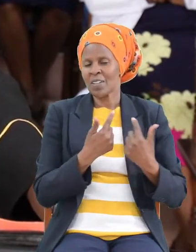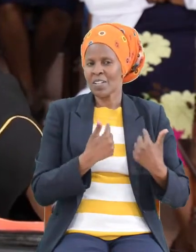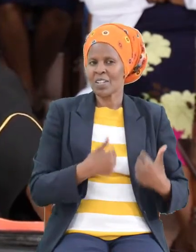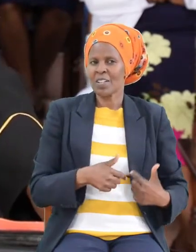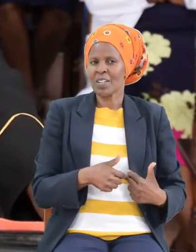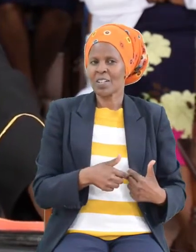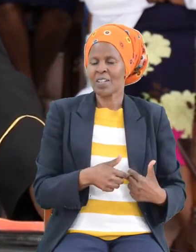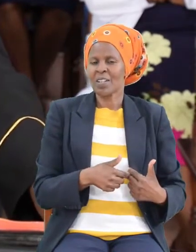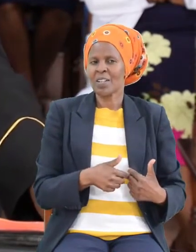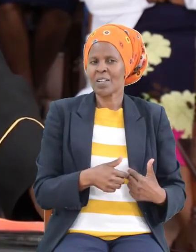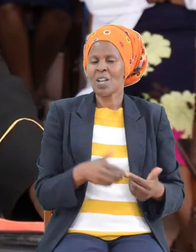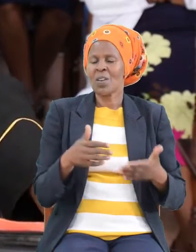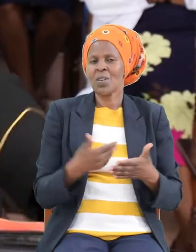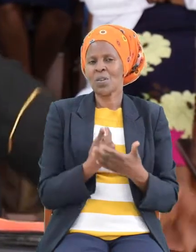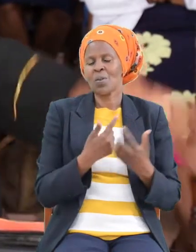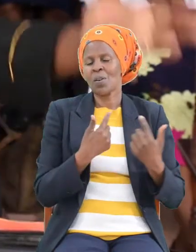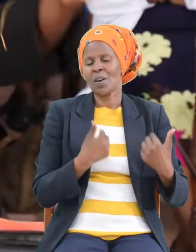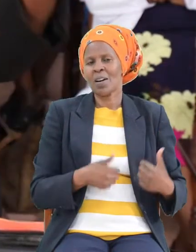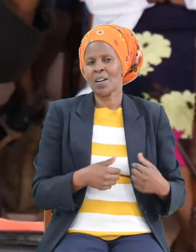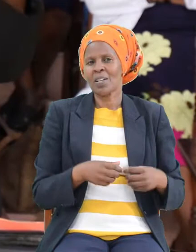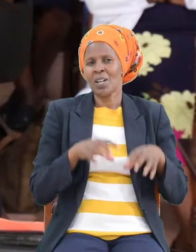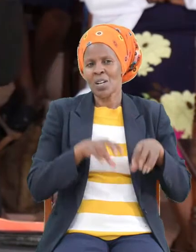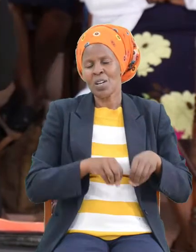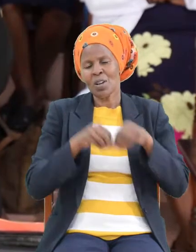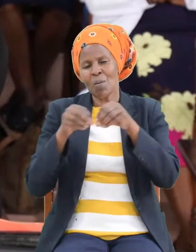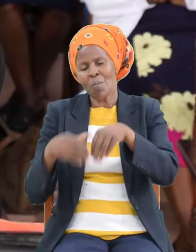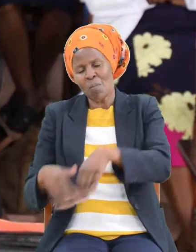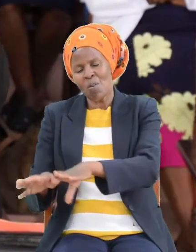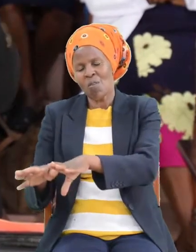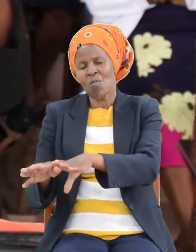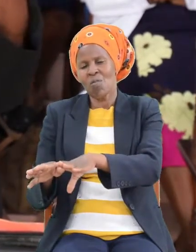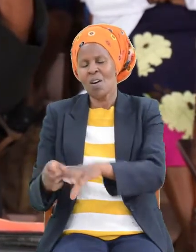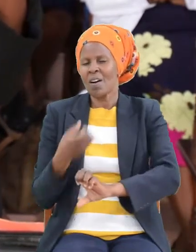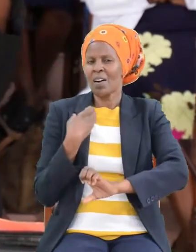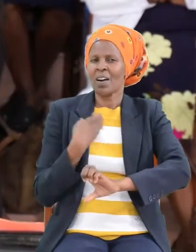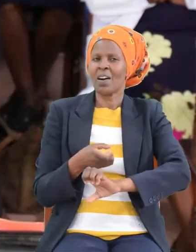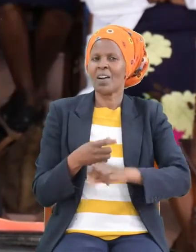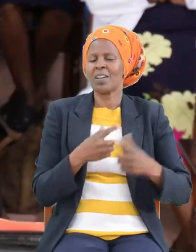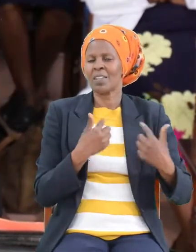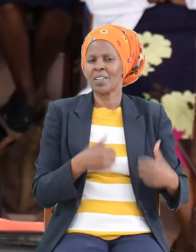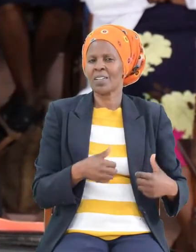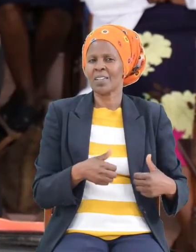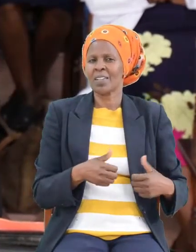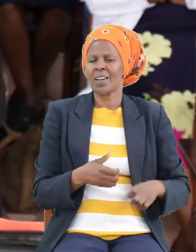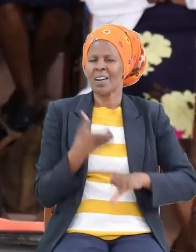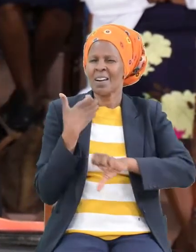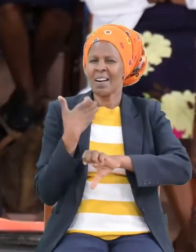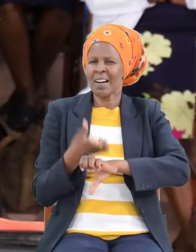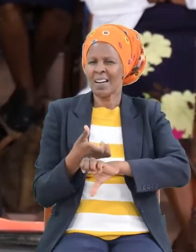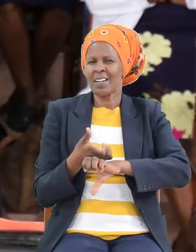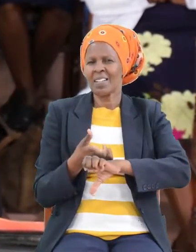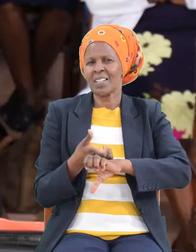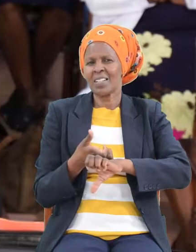ingine mpya, atoe ile ambaye ni ina ungumu, ile ni ngumu kama mawe, jiwe